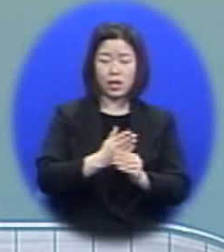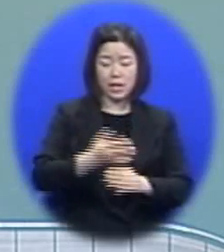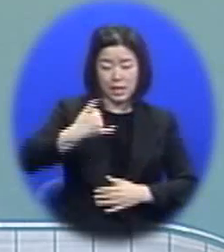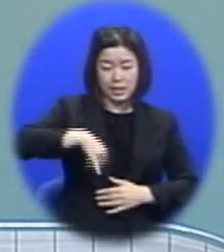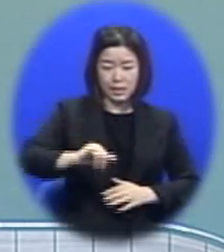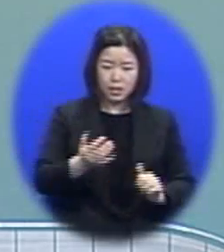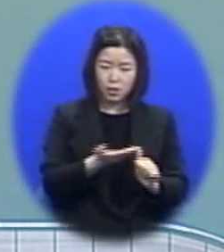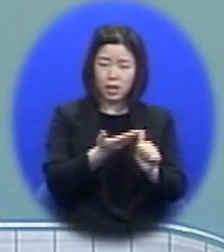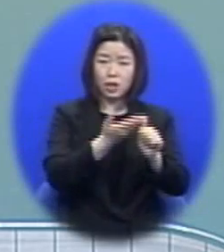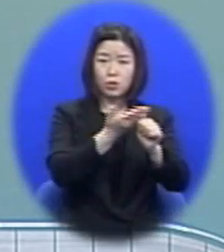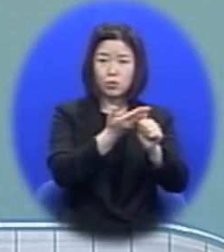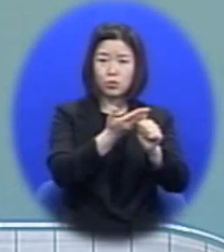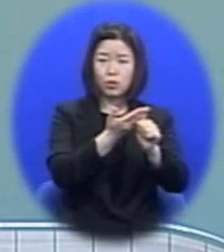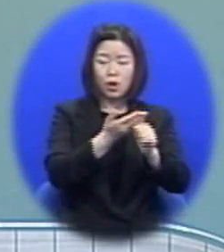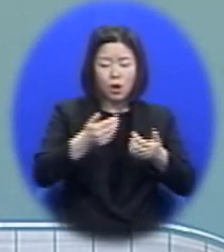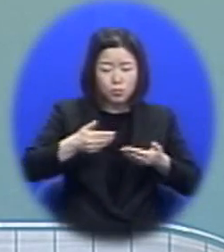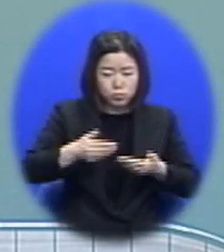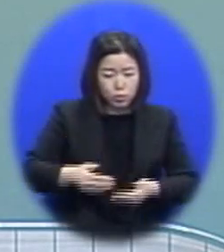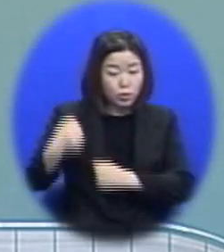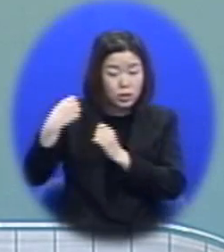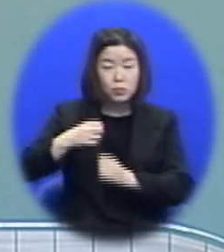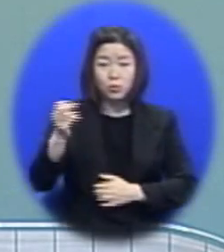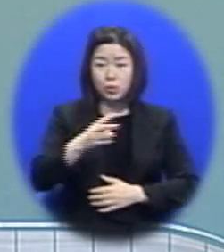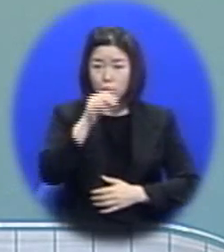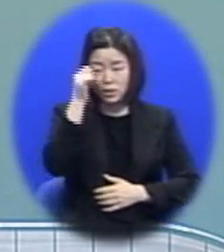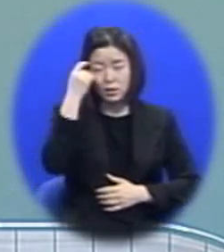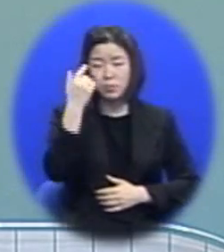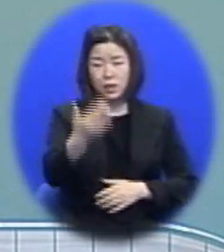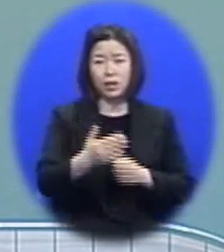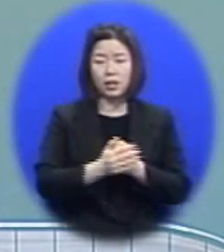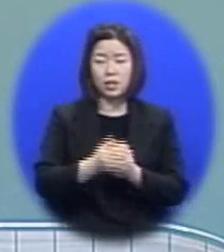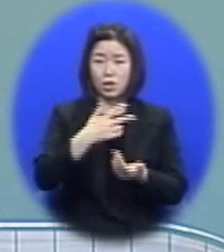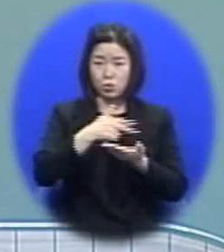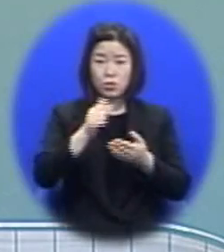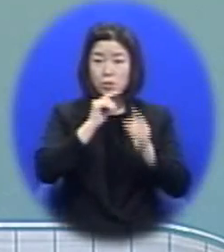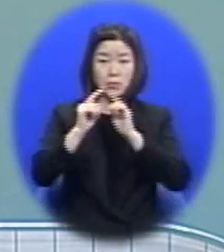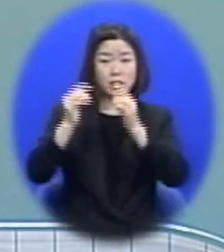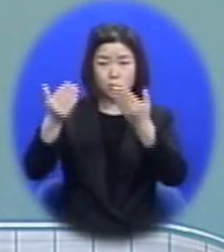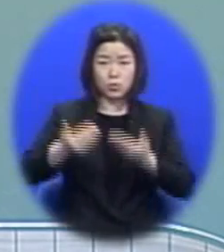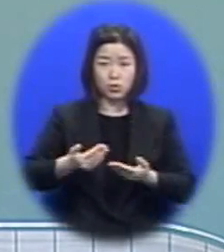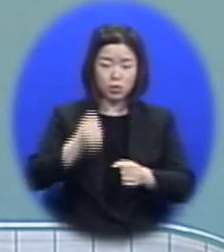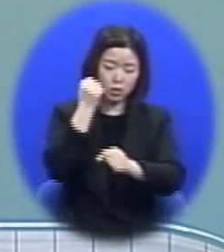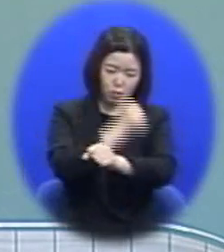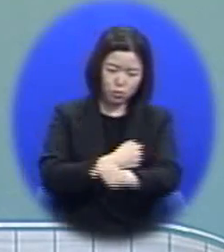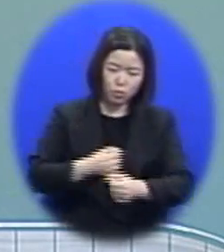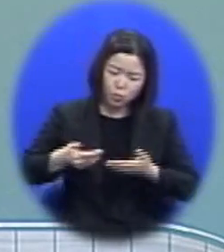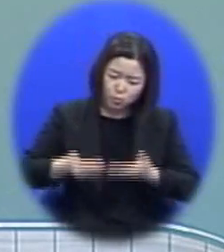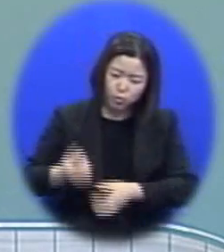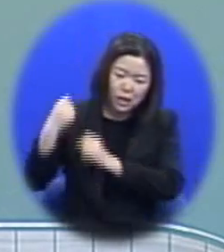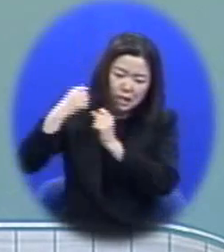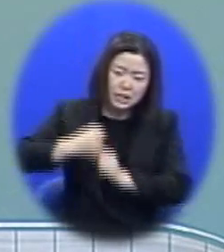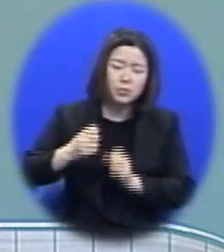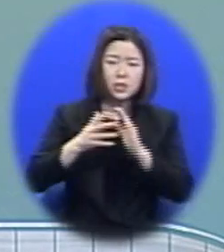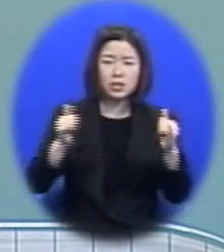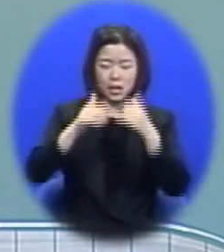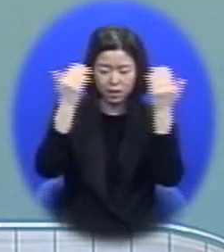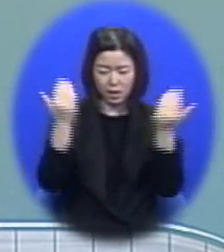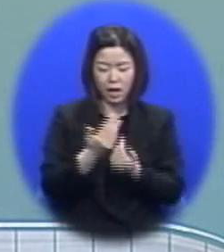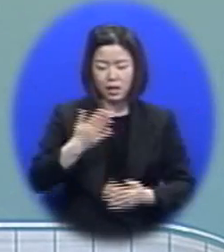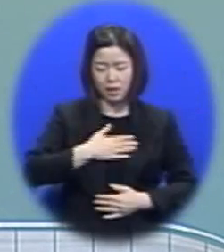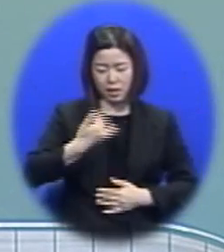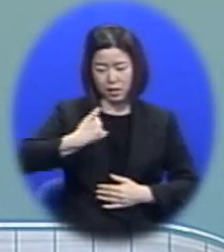무거운 짐이 또 있습니까 주님은 말씀하셨어요 수고하고 무거운 짐진자들아 다 내게로